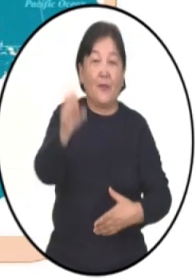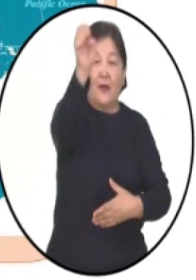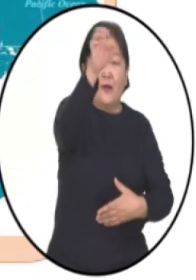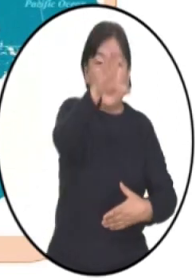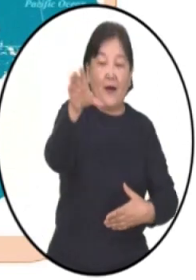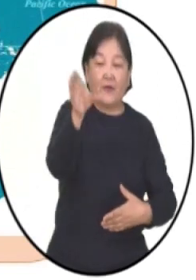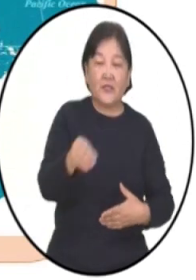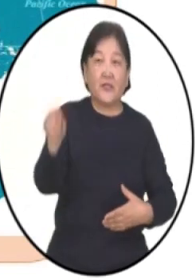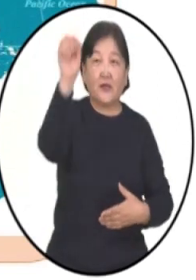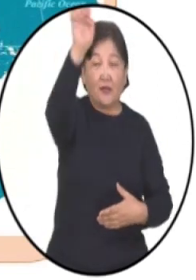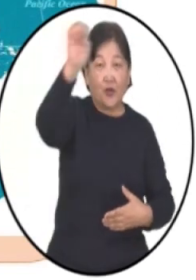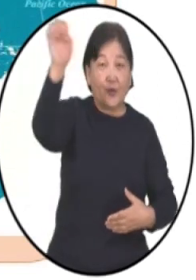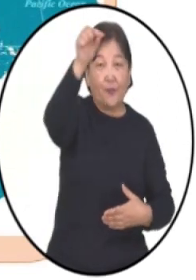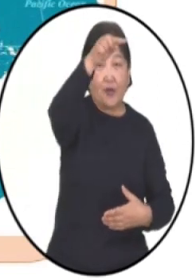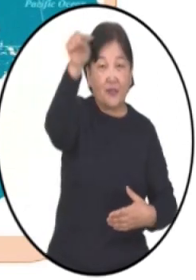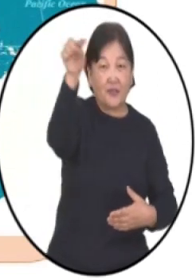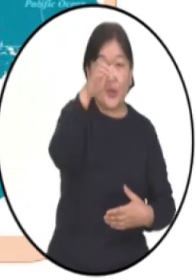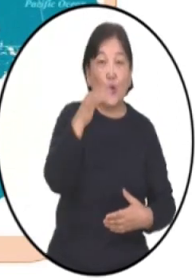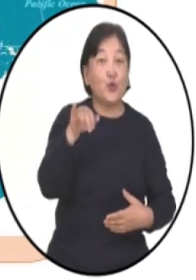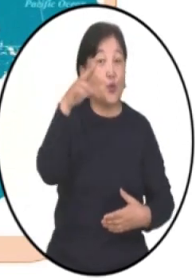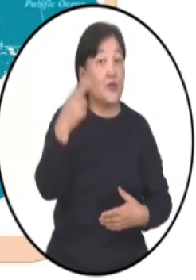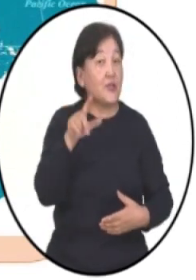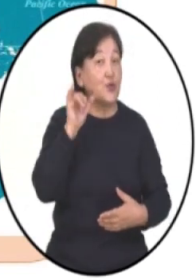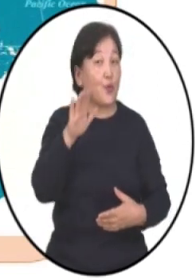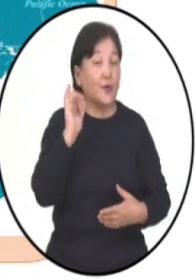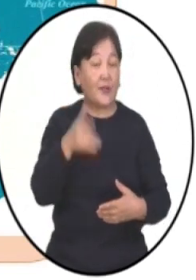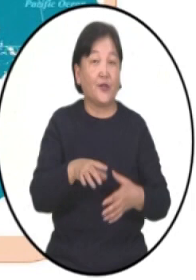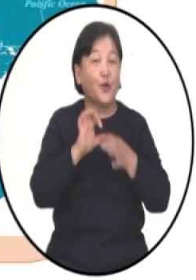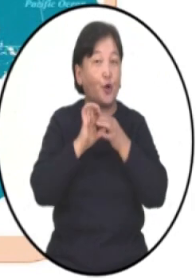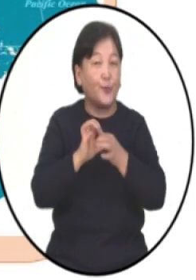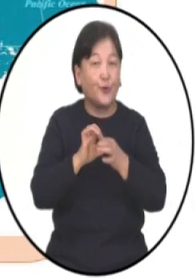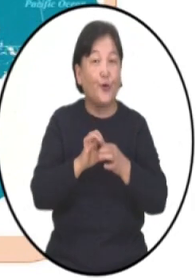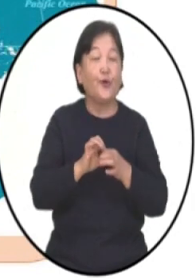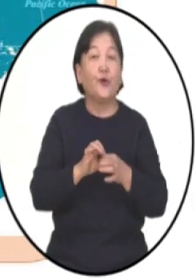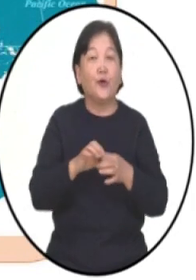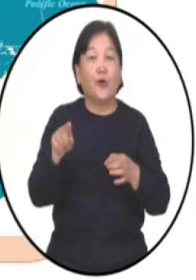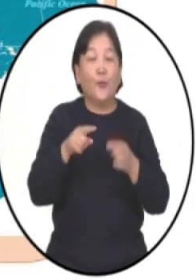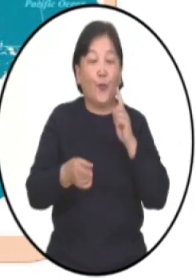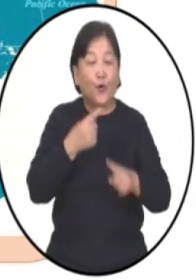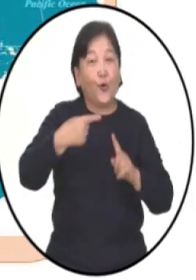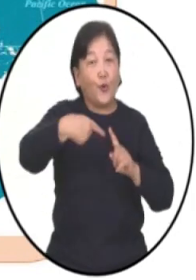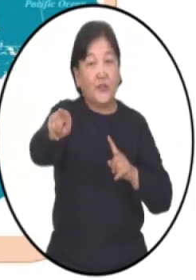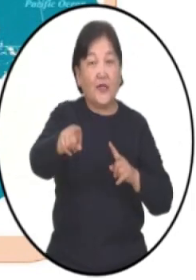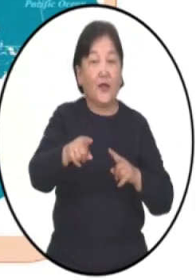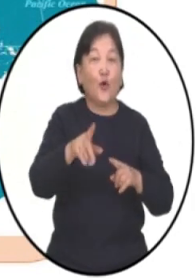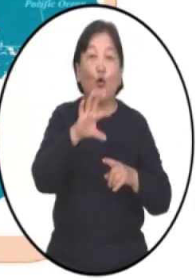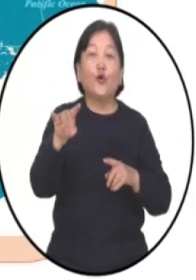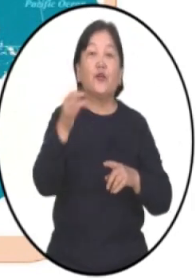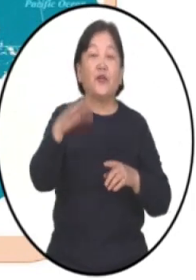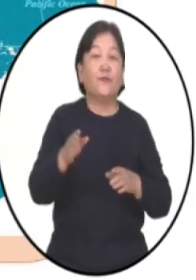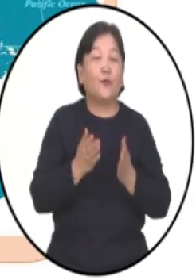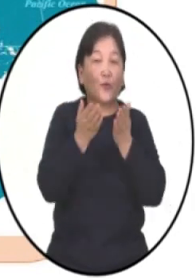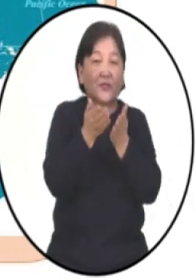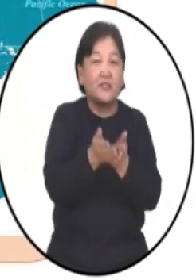заагласан Суэцийн сувгийг байгуулсан нь урт замыг товчилж бараа бүтээгдэхүүнийг богино хугацаанд өөр төвд хүргэх боломжтой